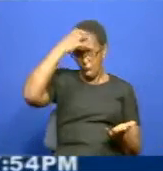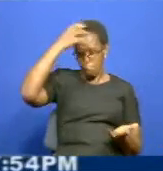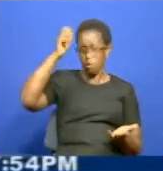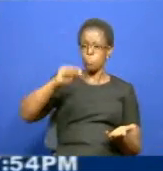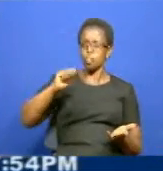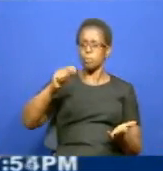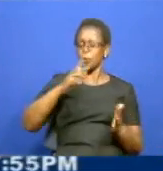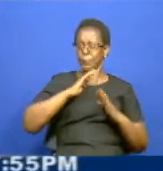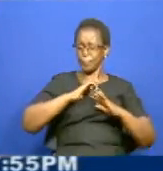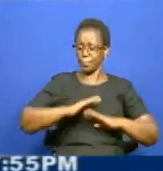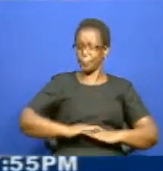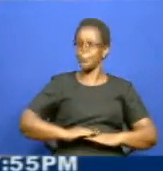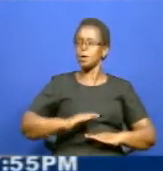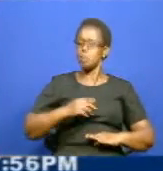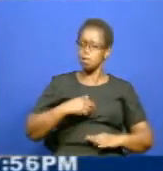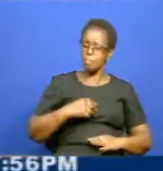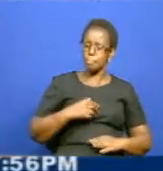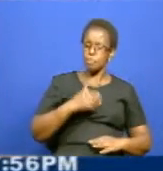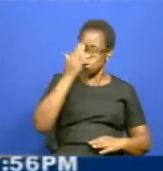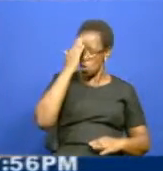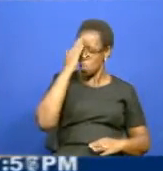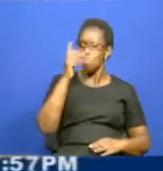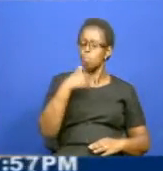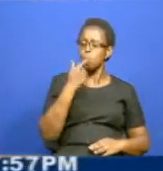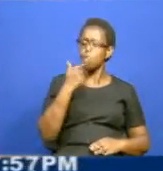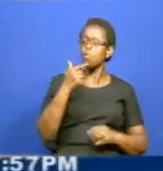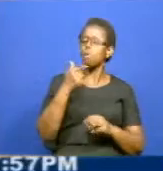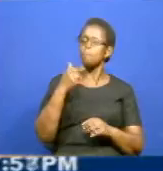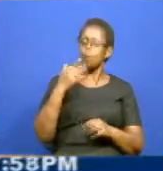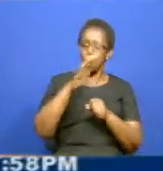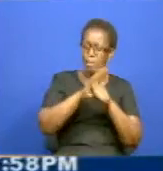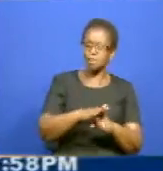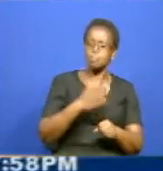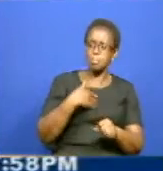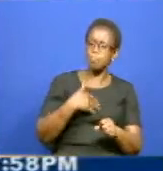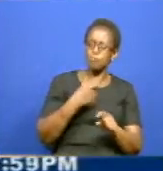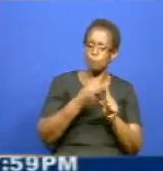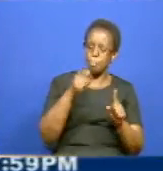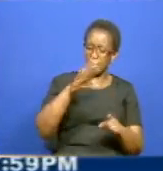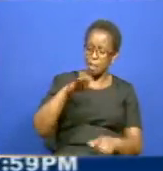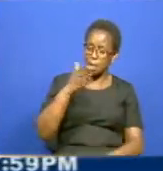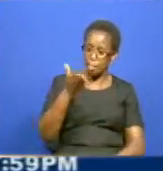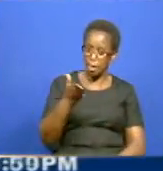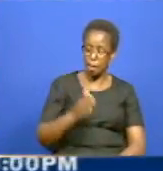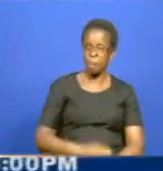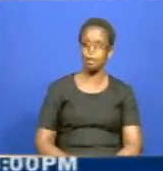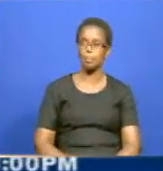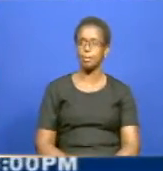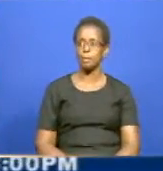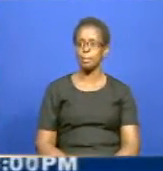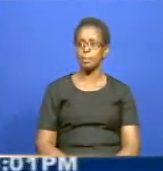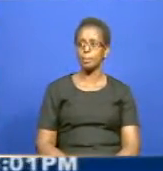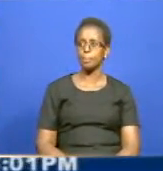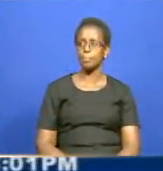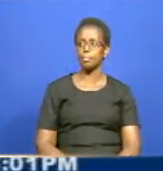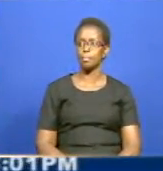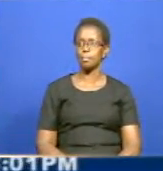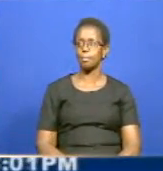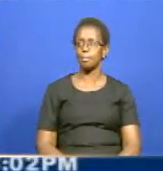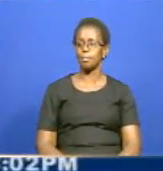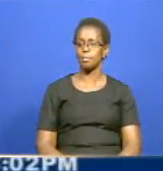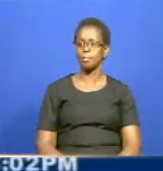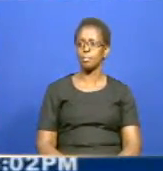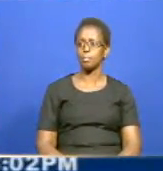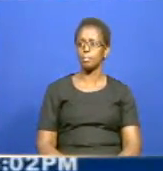ambao wanaodhulumiwa na hawa mabepari. Lakini senator, mimi naona wewe unalia kuliko mwenye